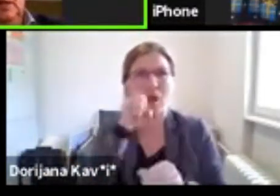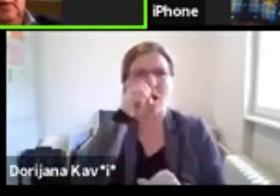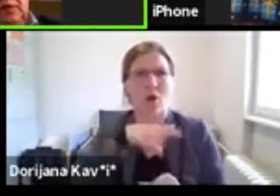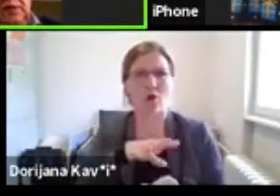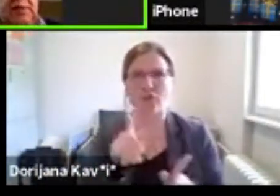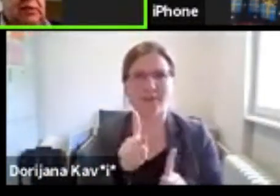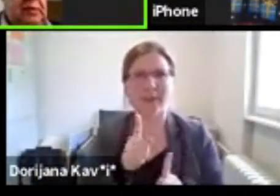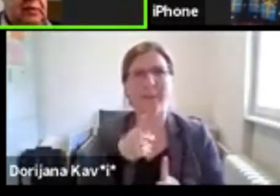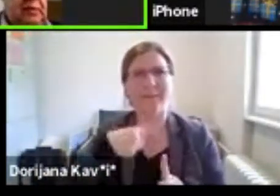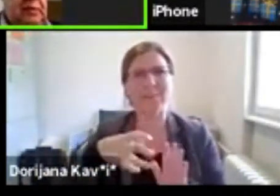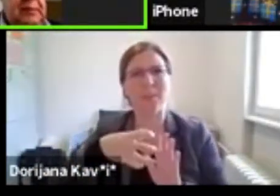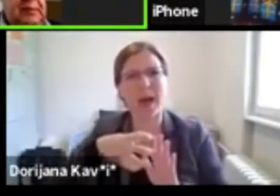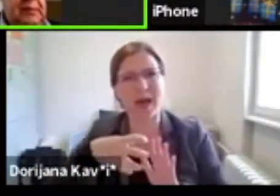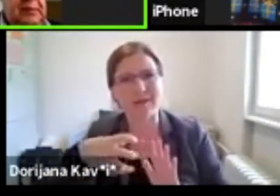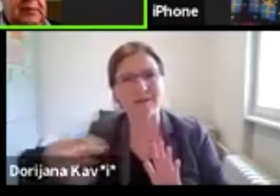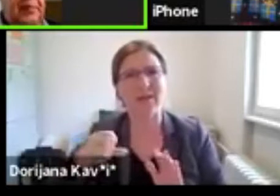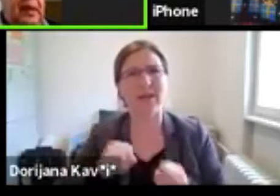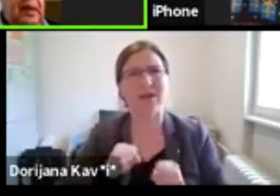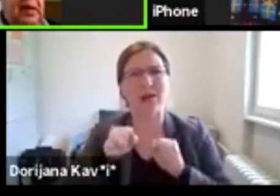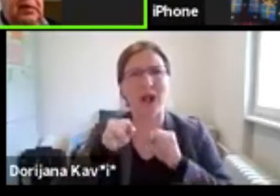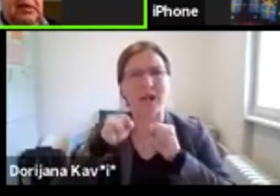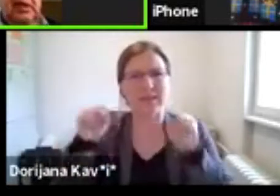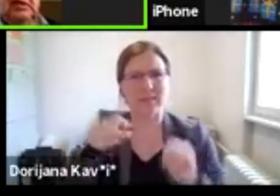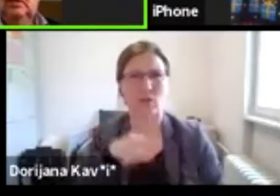dalje nastavili razvijati ovaj posao.